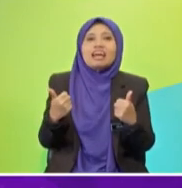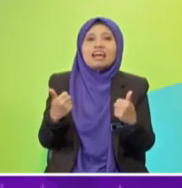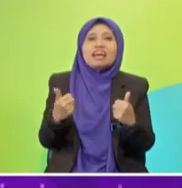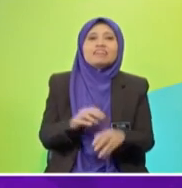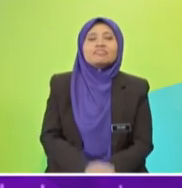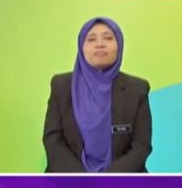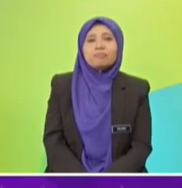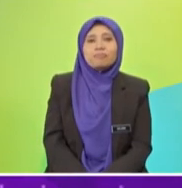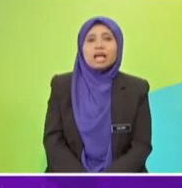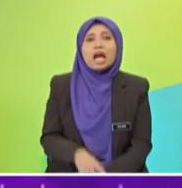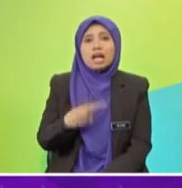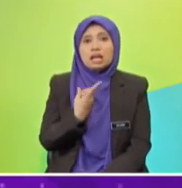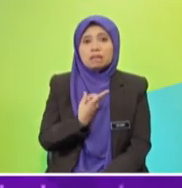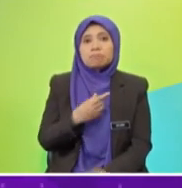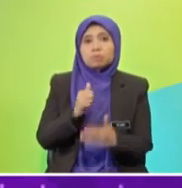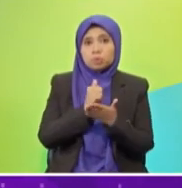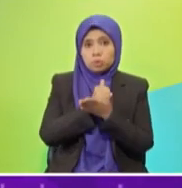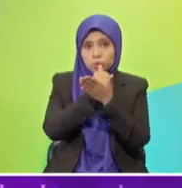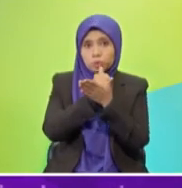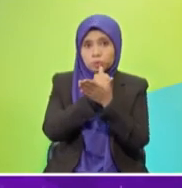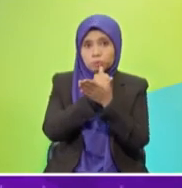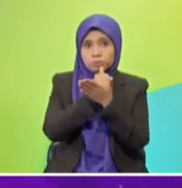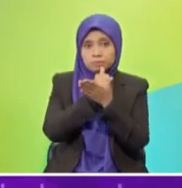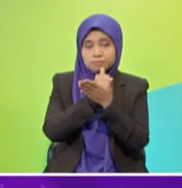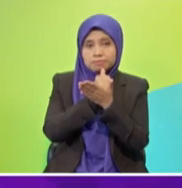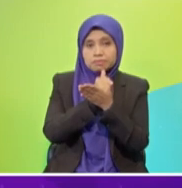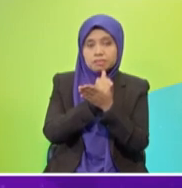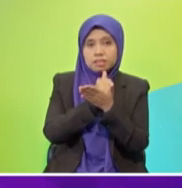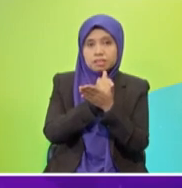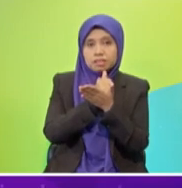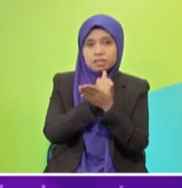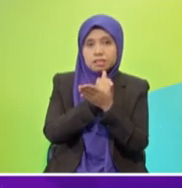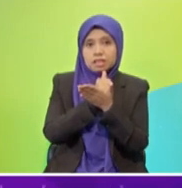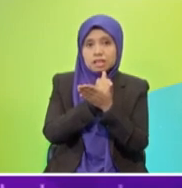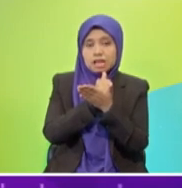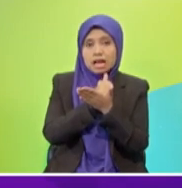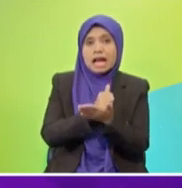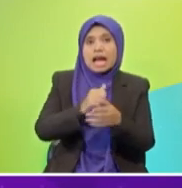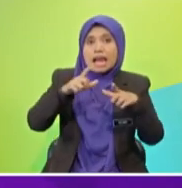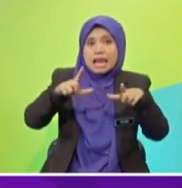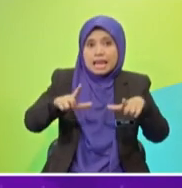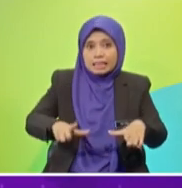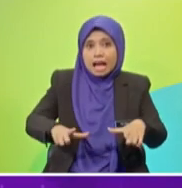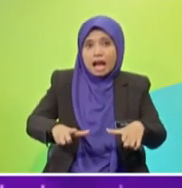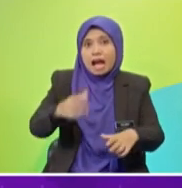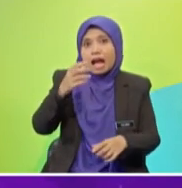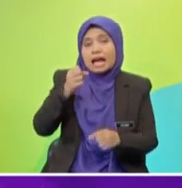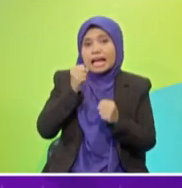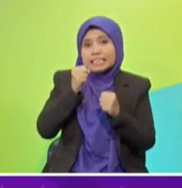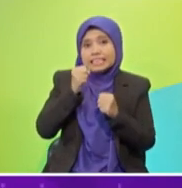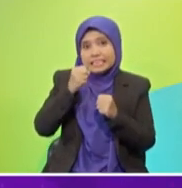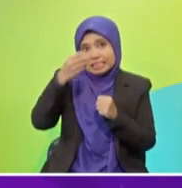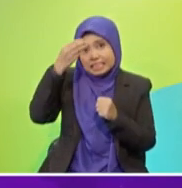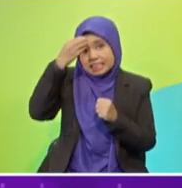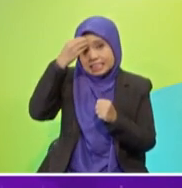jadi kita antara bantu awal atau pembantu mulai yang kita boleh beri ialah dengan meletakkan air Tapi Kakak